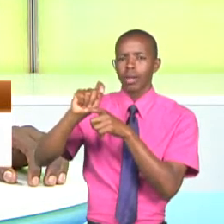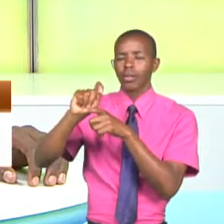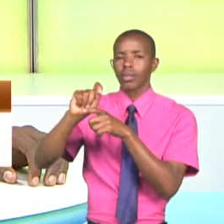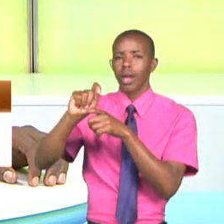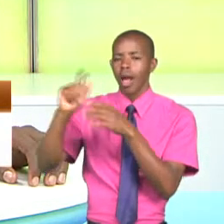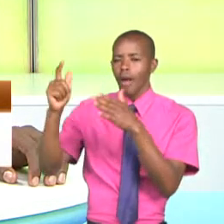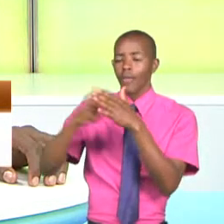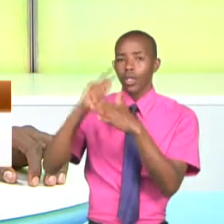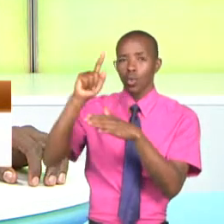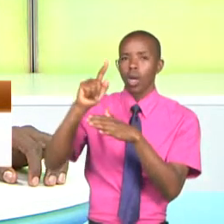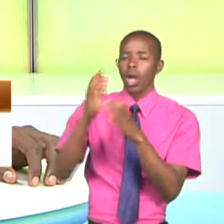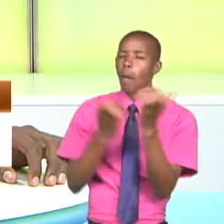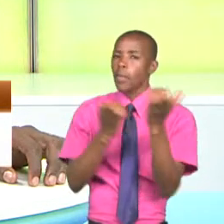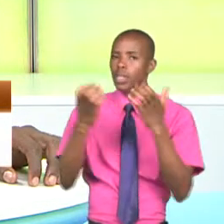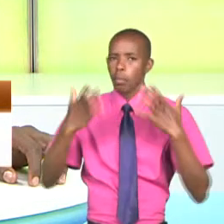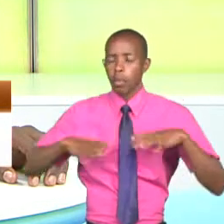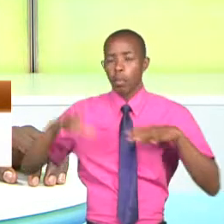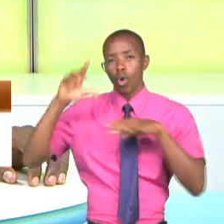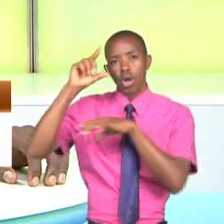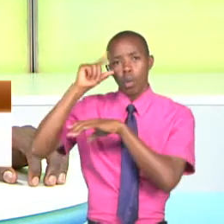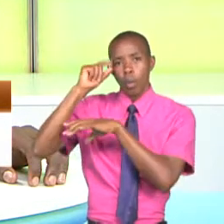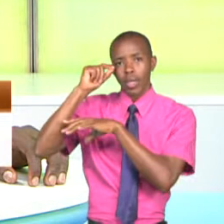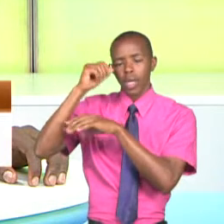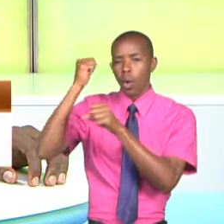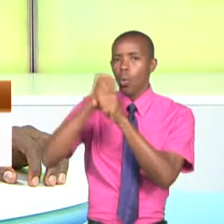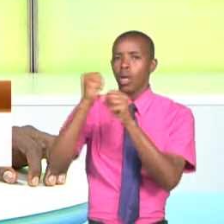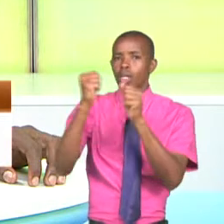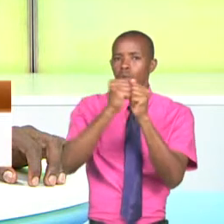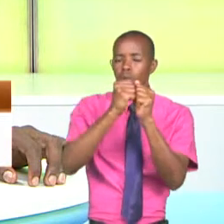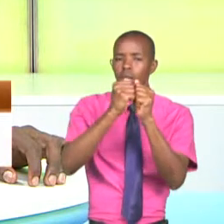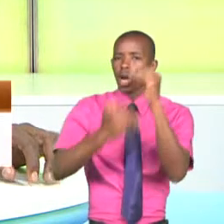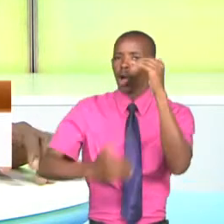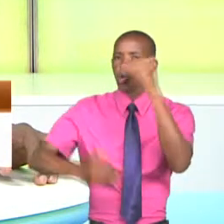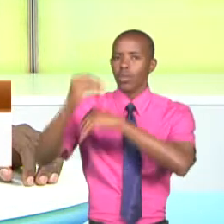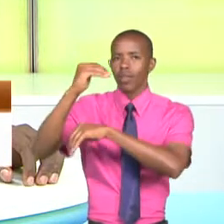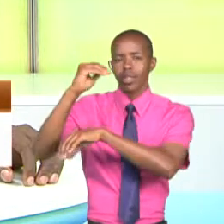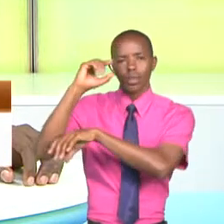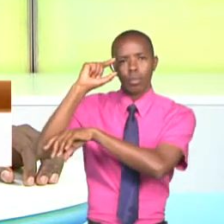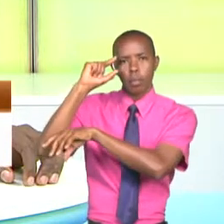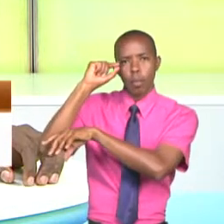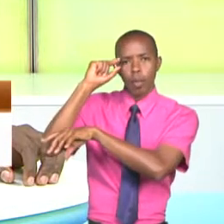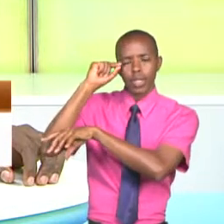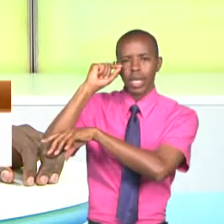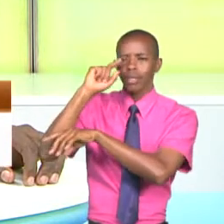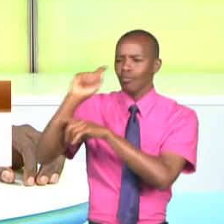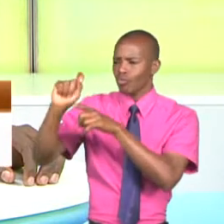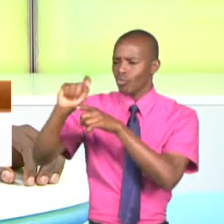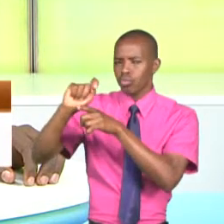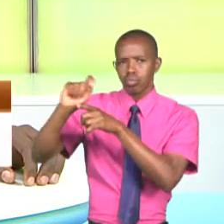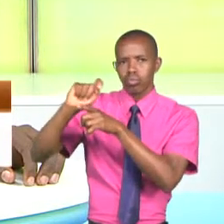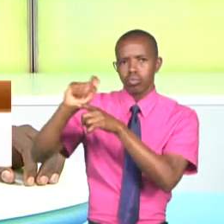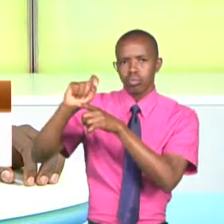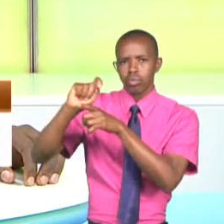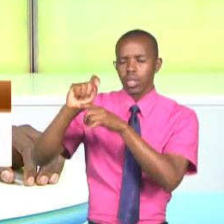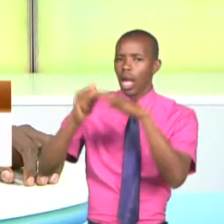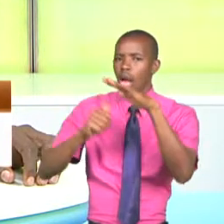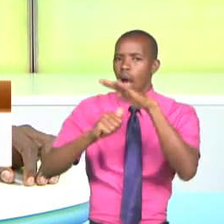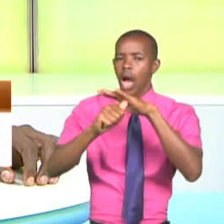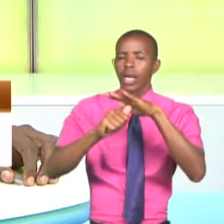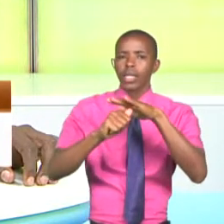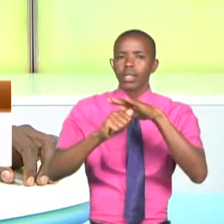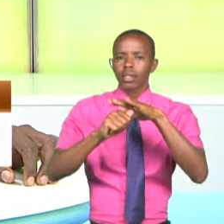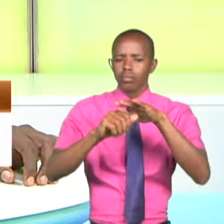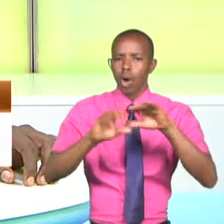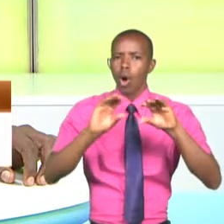kwa hisani ya wanabiashara wa Pwani kwa ushirikiano na Chuo Kikuu cha Pwani. Mafunzo hayo yatakuwa chini ya usimamizi